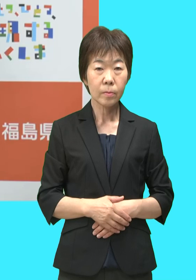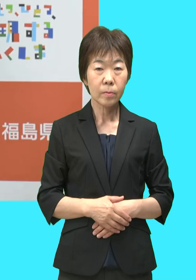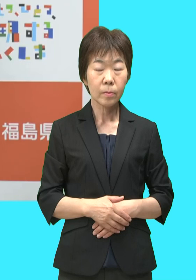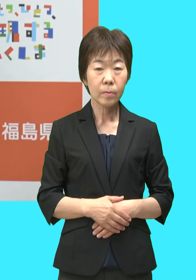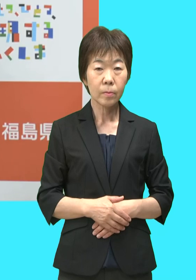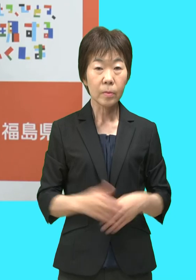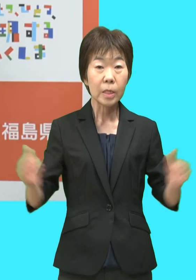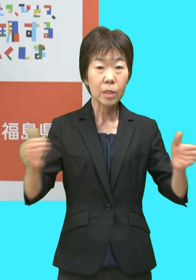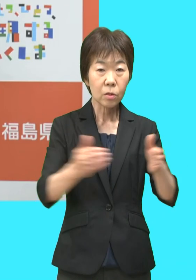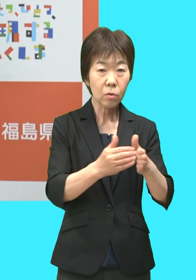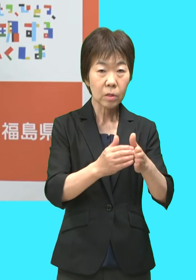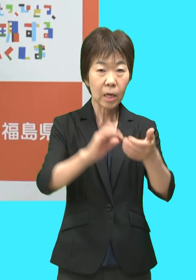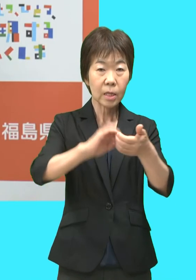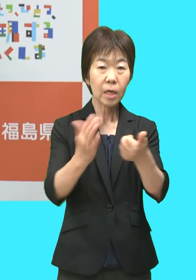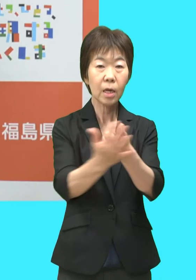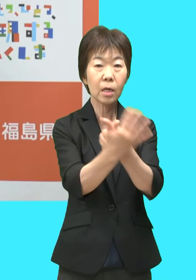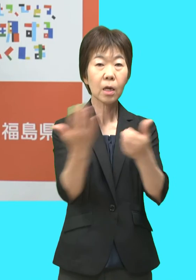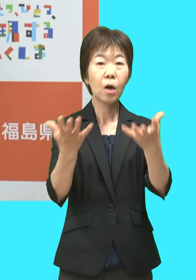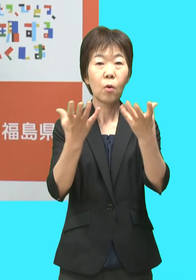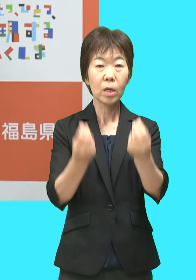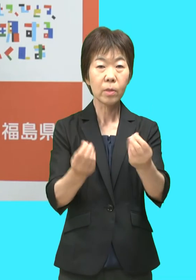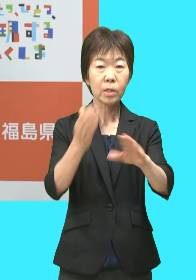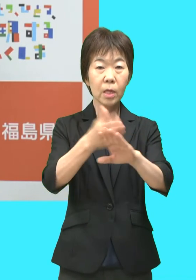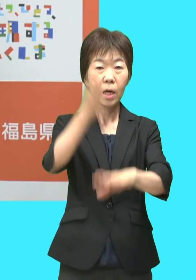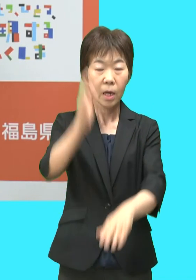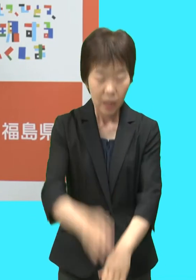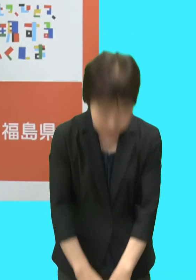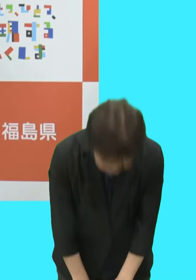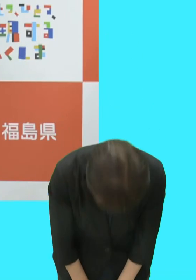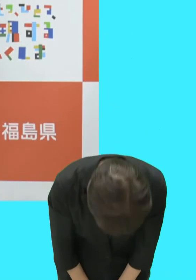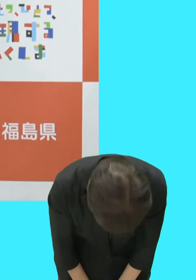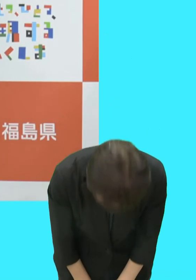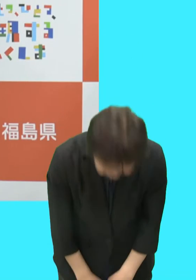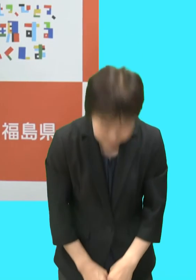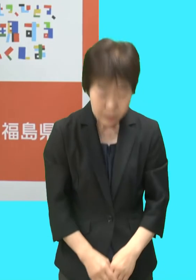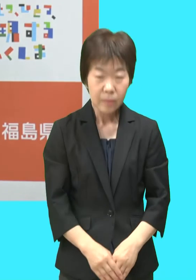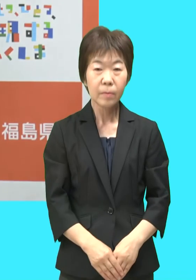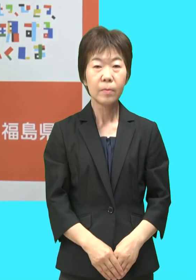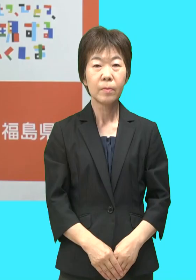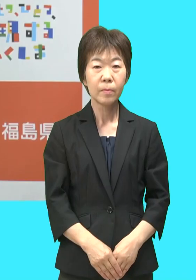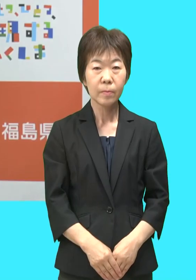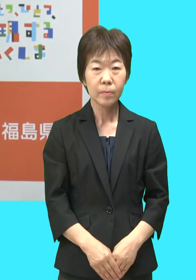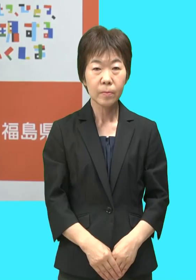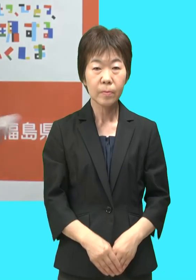時間となりましたので、以上で定例会見終了します。 ありがとうございました。ありがとうございました。